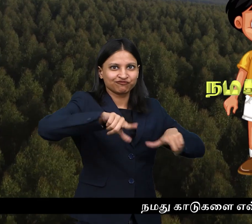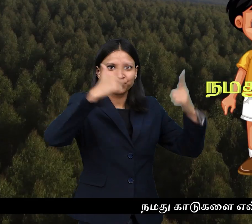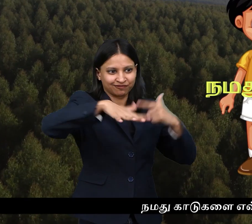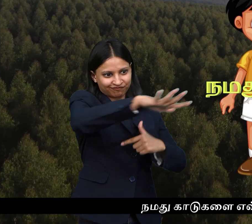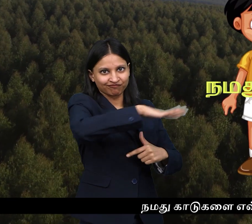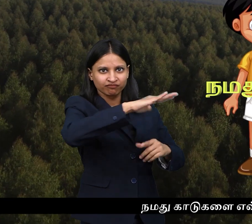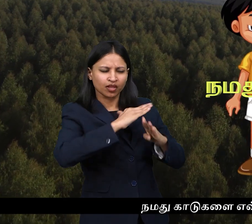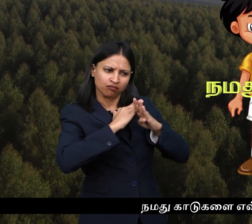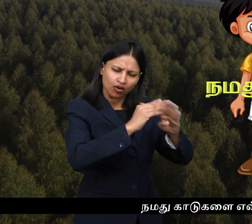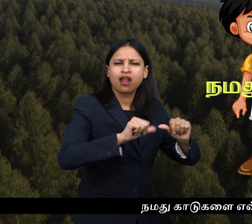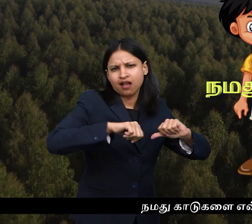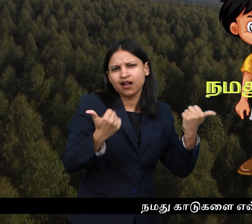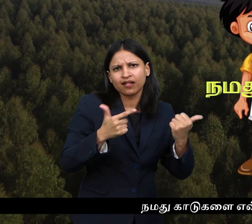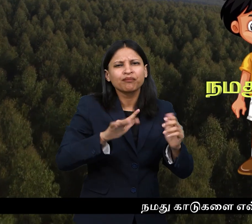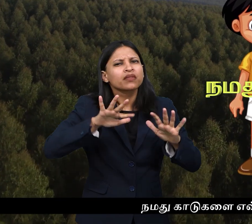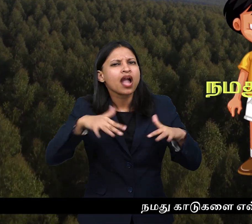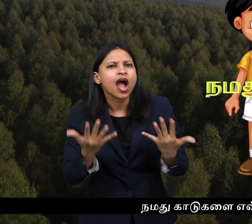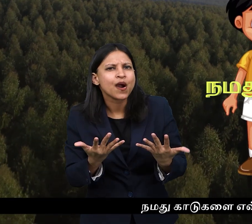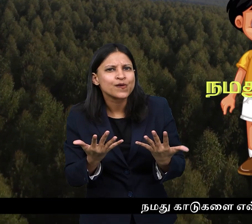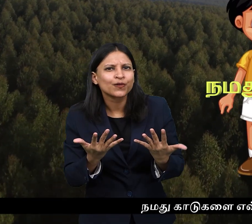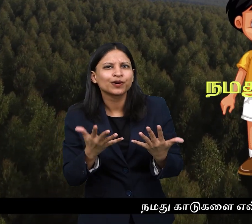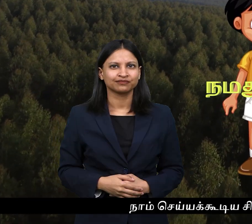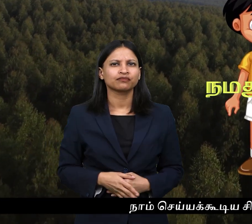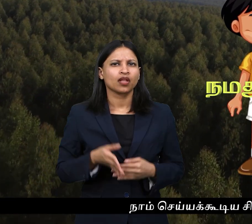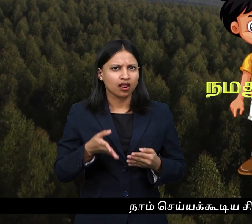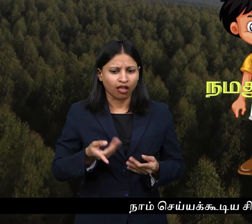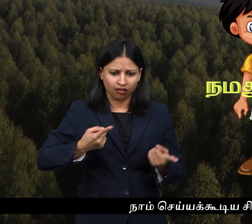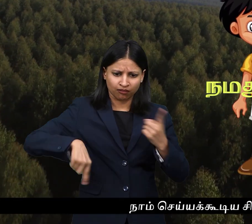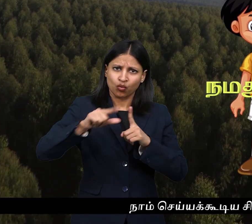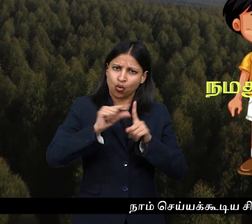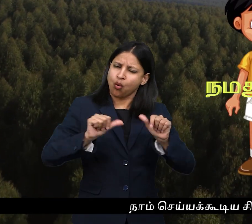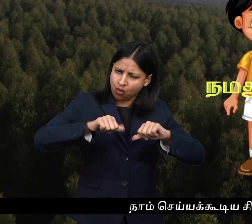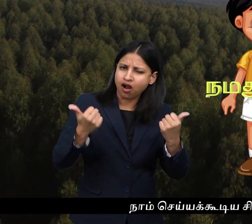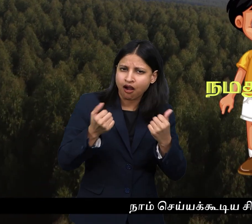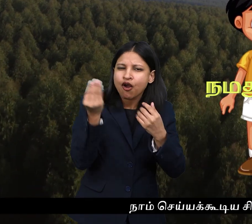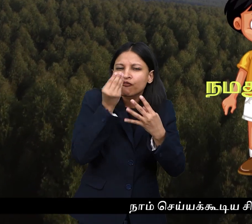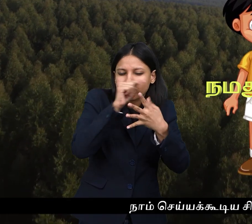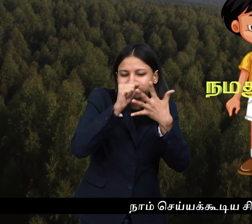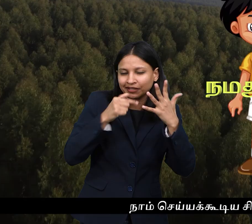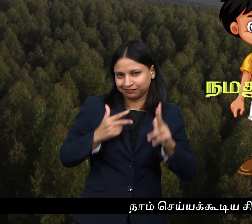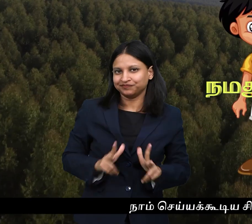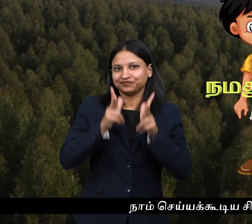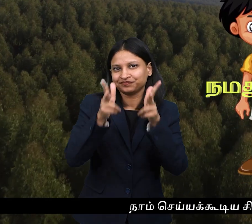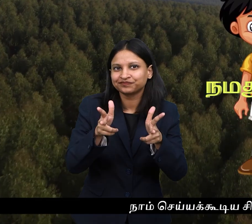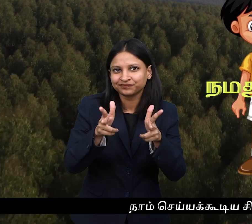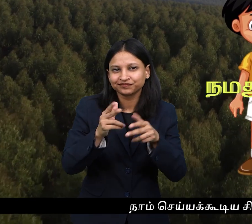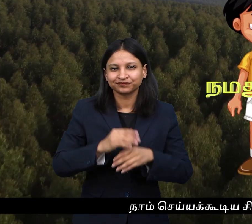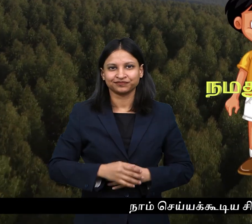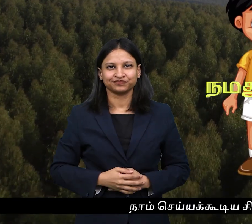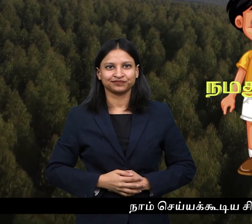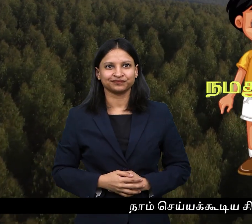நமது காடுகளை எவ்வாறு பாதுகாப்பது? நாம் செய்யக்கூடிய சில விஷயங்கள் இங்கே.